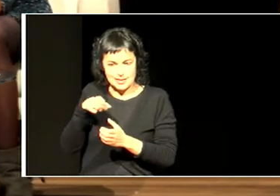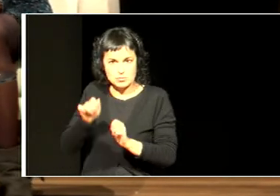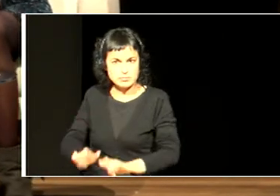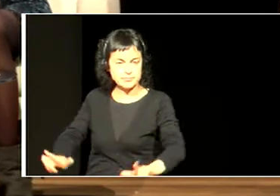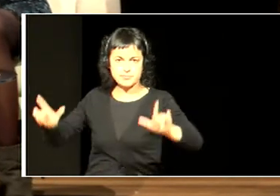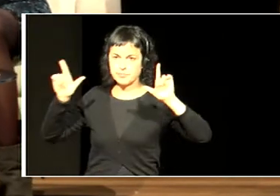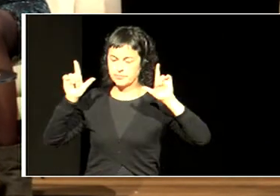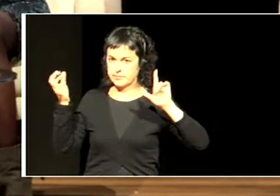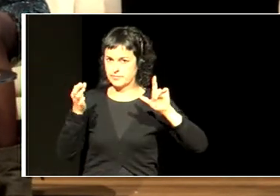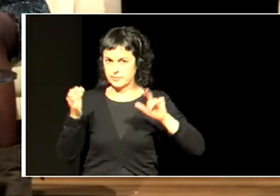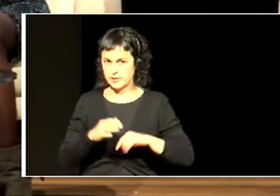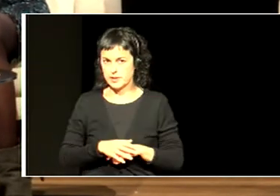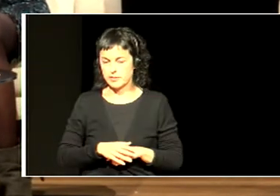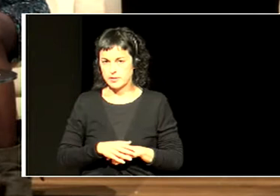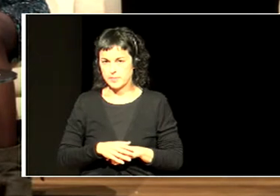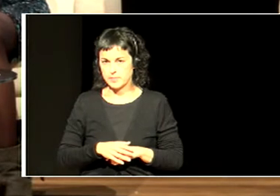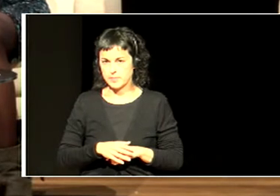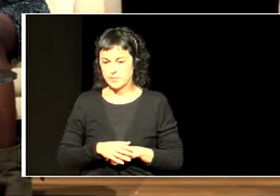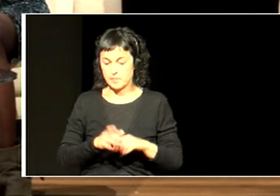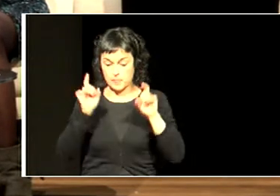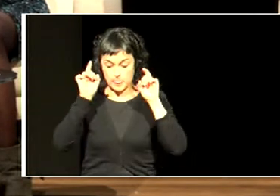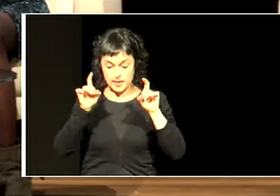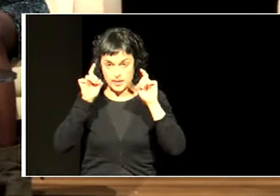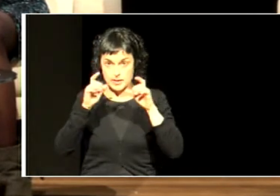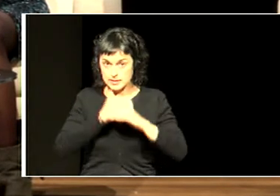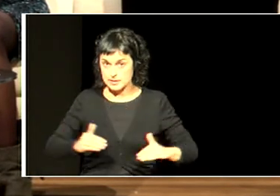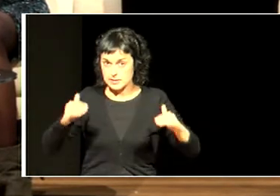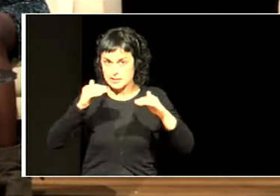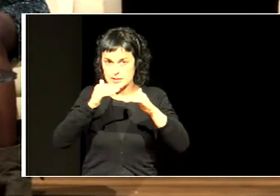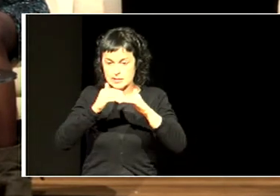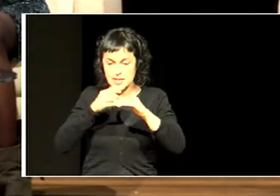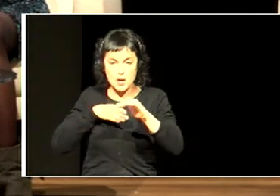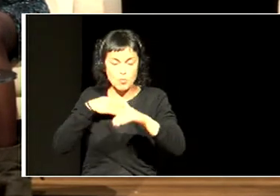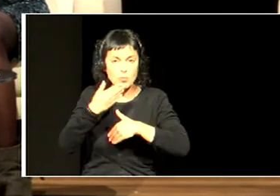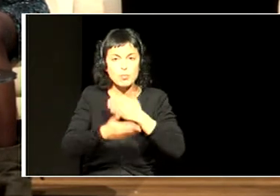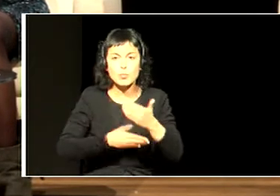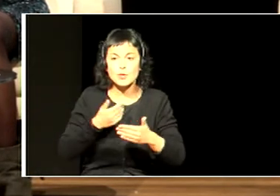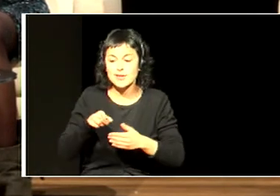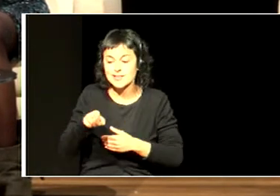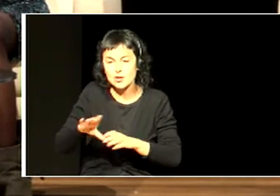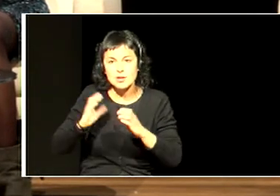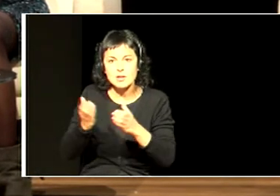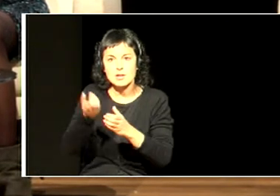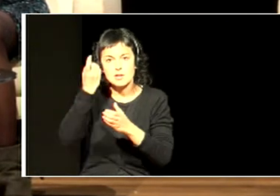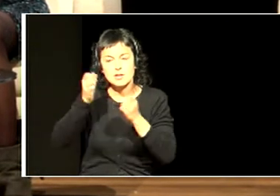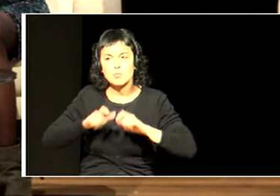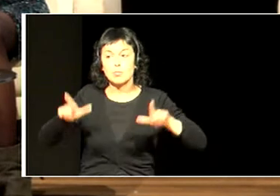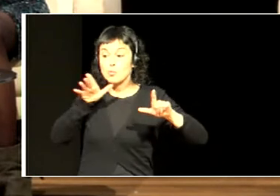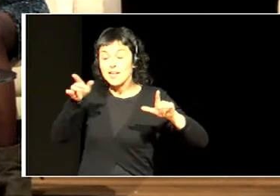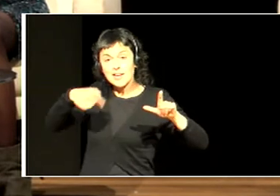protagonistak. Ezkidetza bere, ezkidetza prozesuan protagonista bere, beraiek dira garatu behar